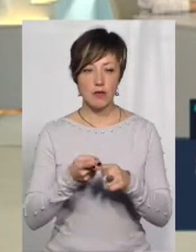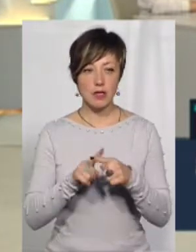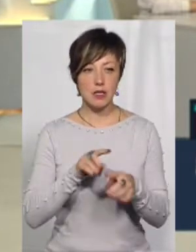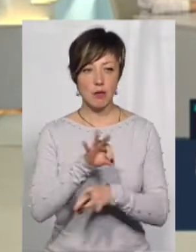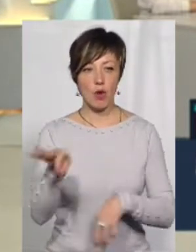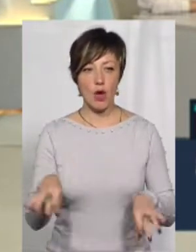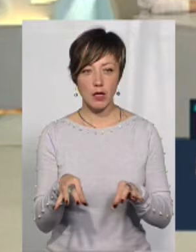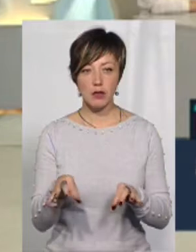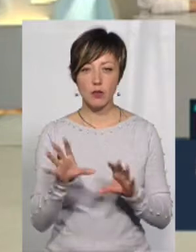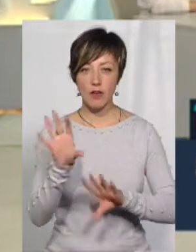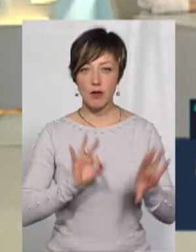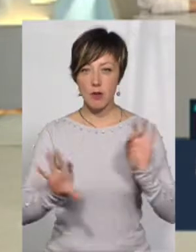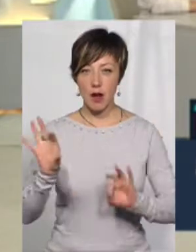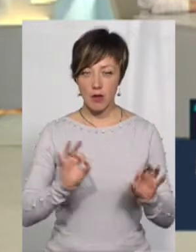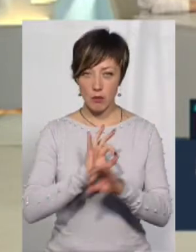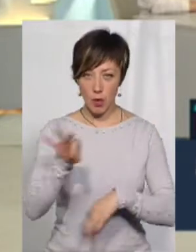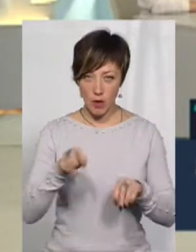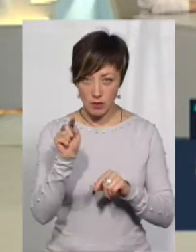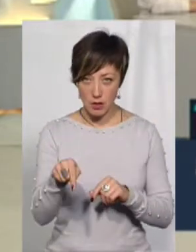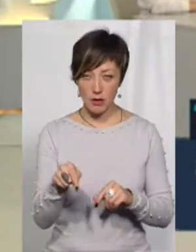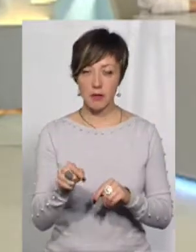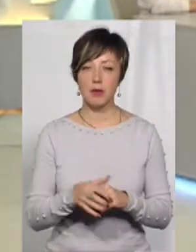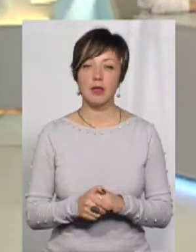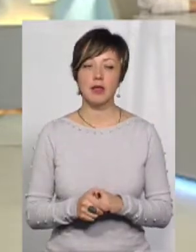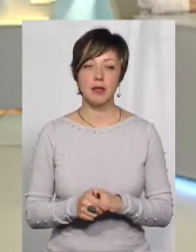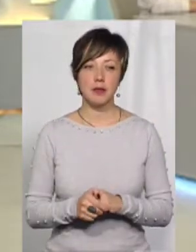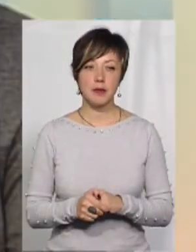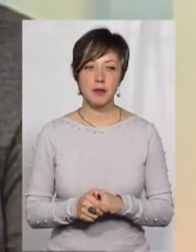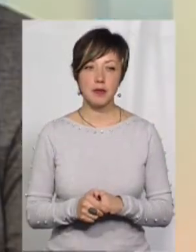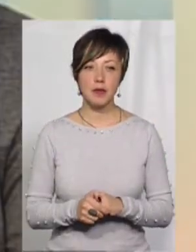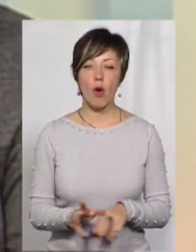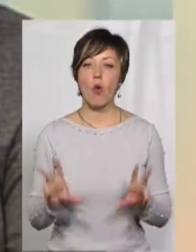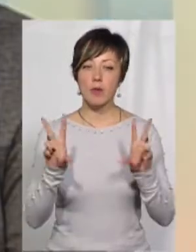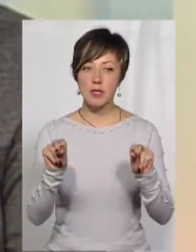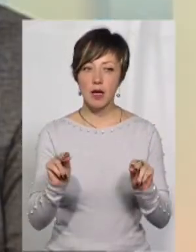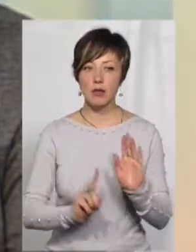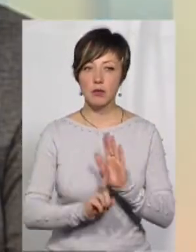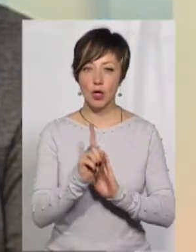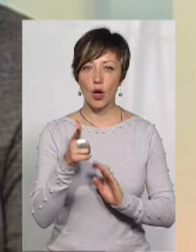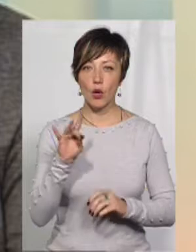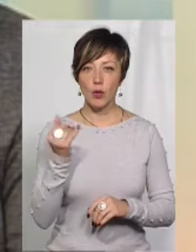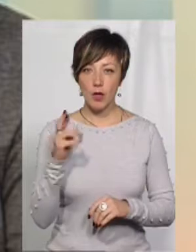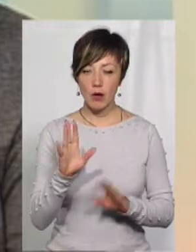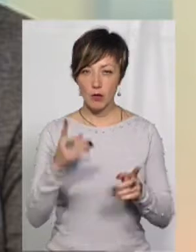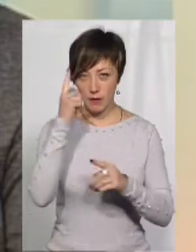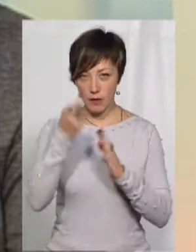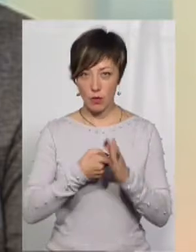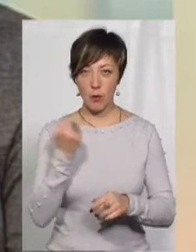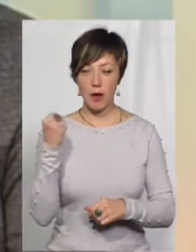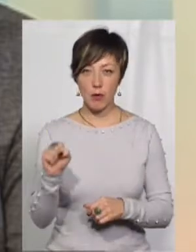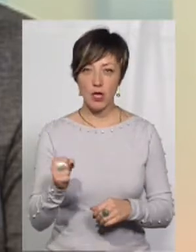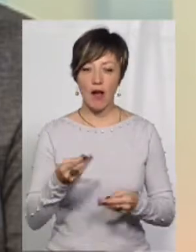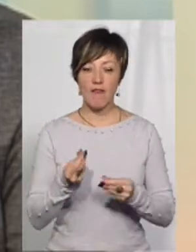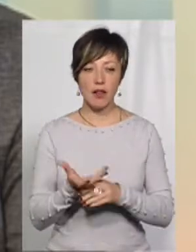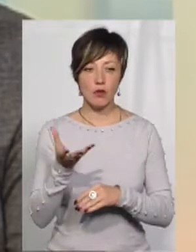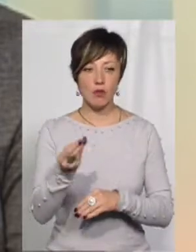за проекти. Будуть відбирати проекти там на якийсь період, обіцяють, що на початок грудня вже будуть відомі переможці,